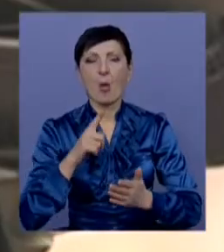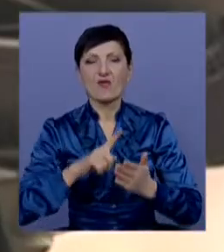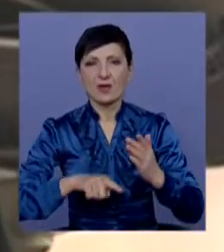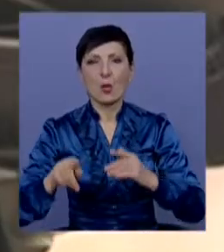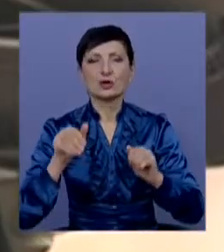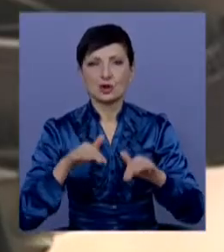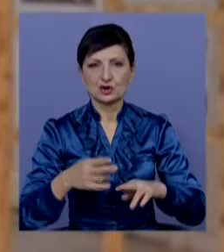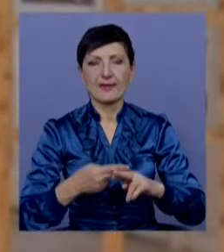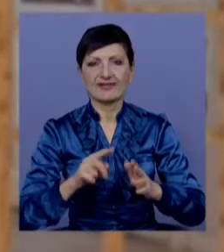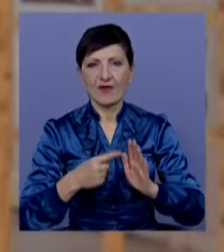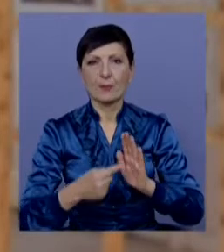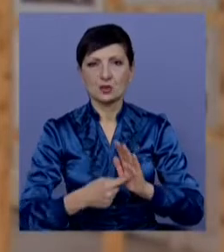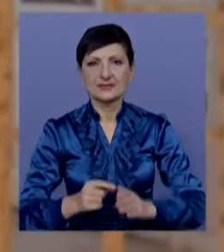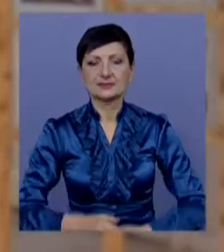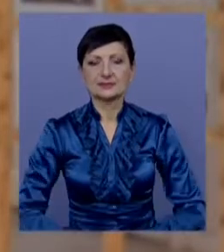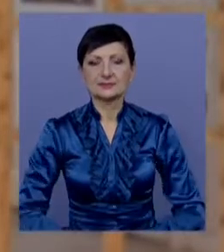он решит этот вопрос.